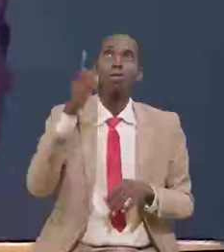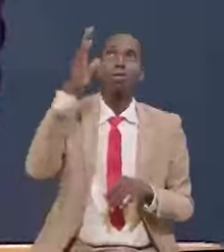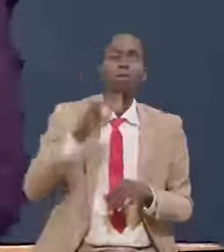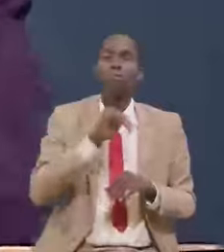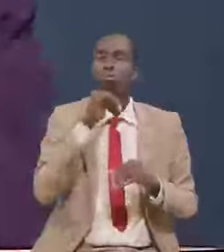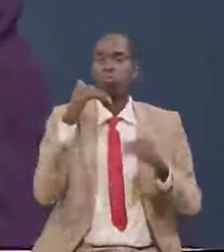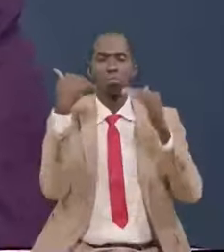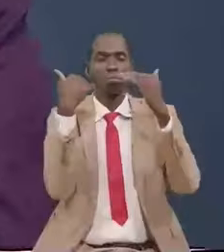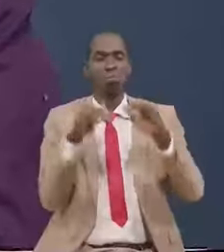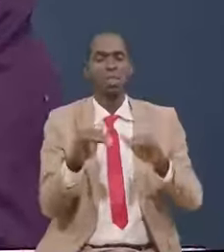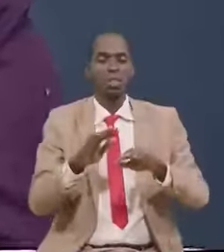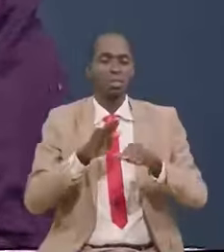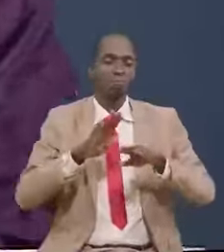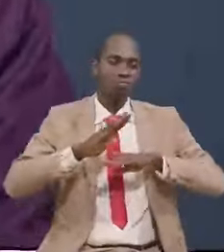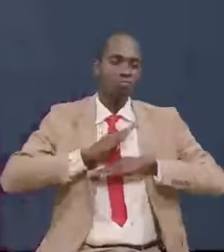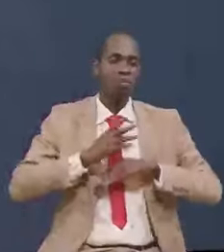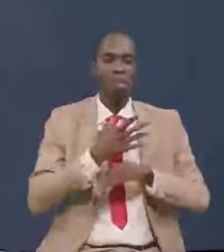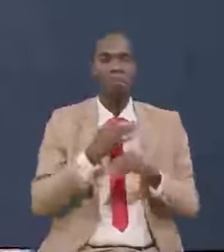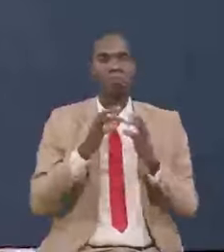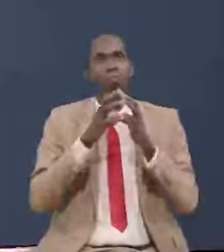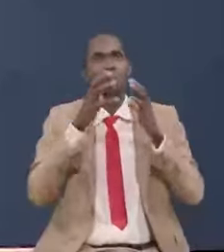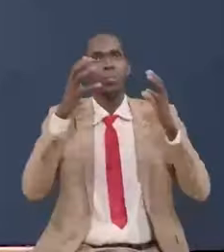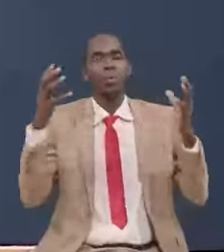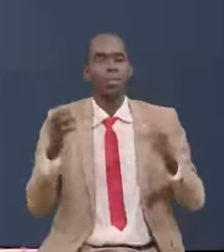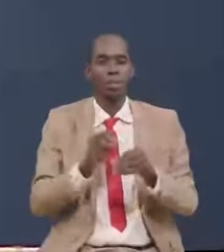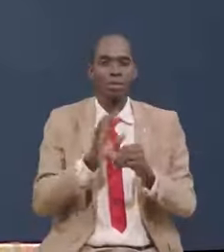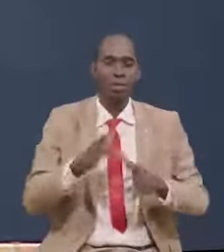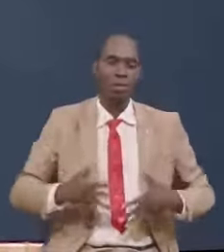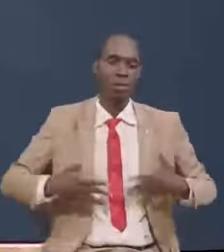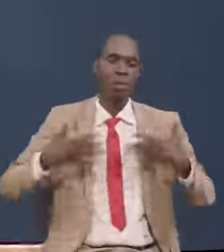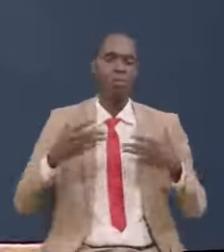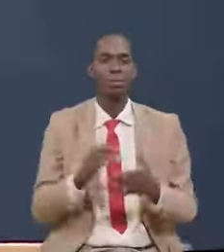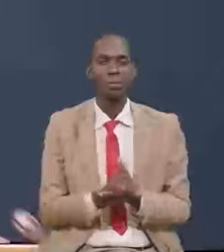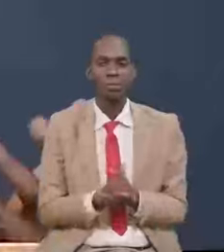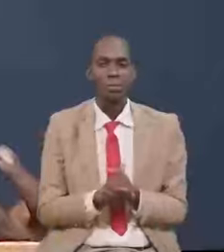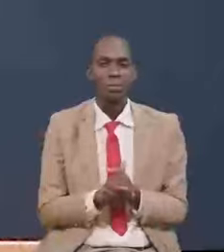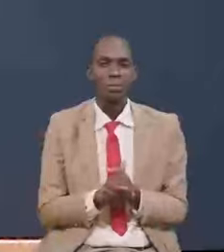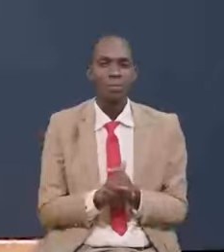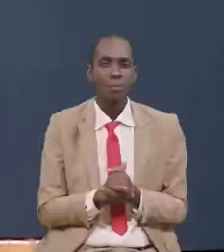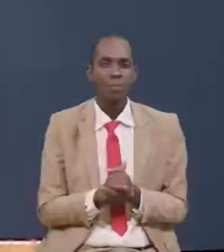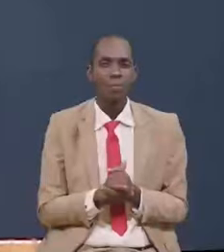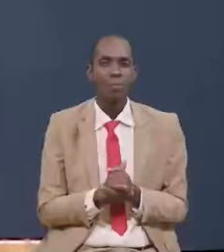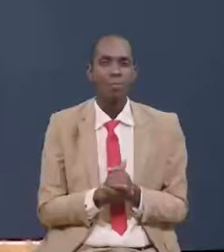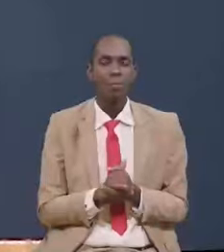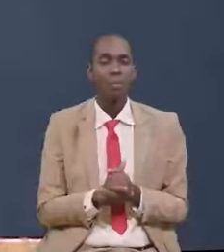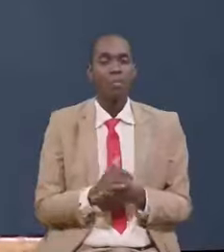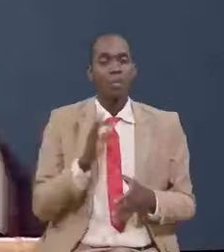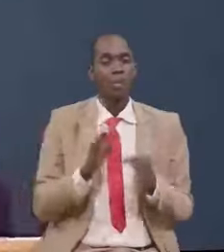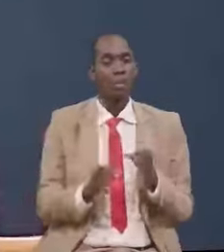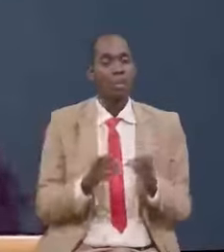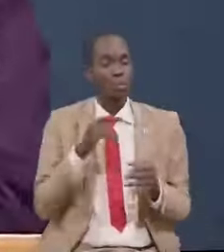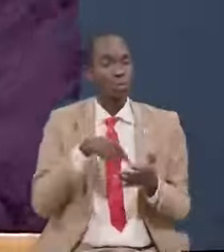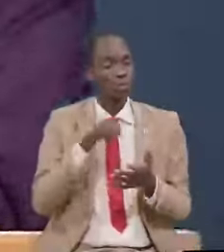Et qu'il y aura la bénédiction de Dieu abondante et satisfaisante dans ta vie. Donc chacun doit avoir une